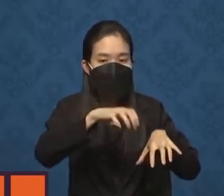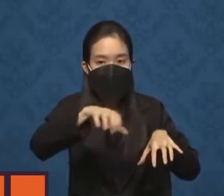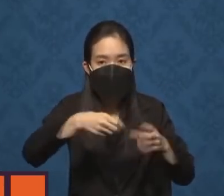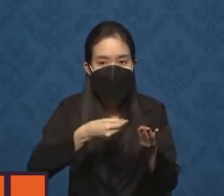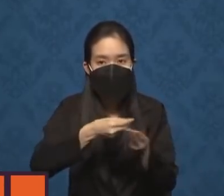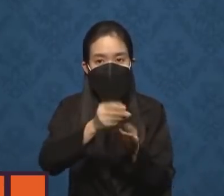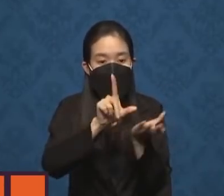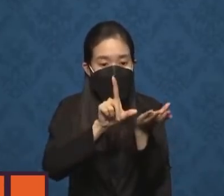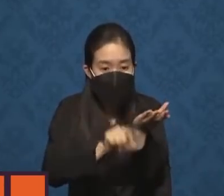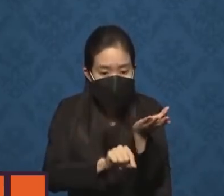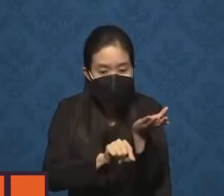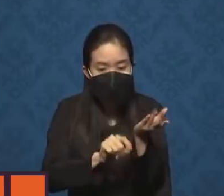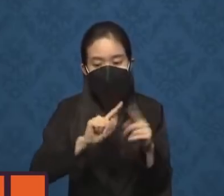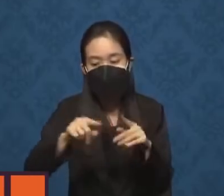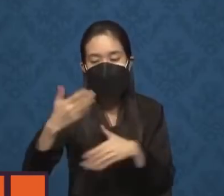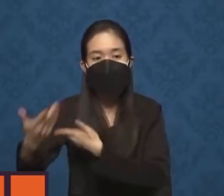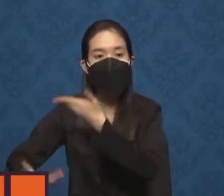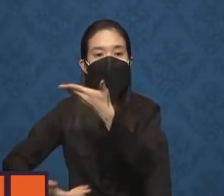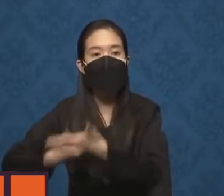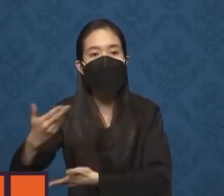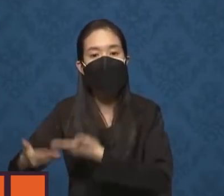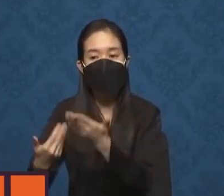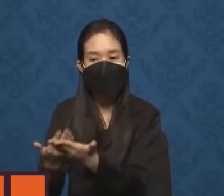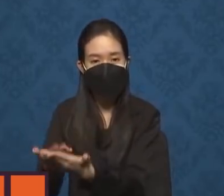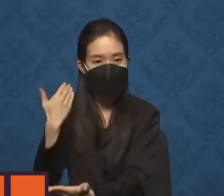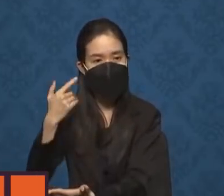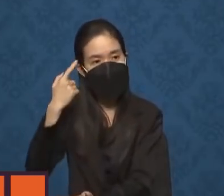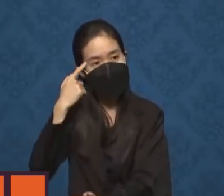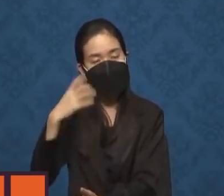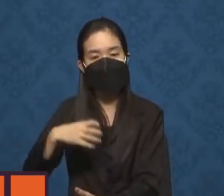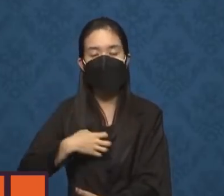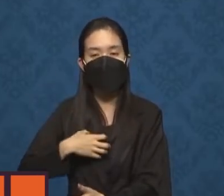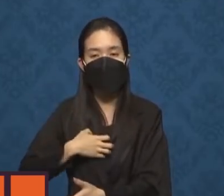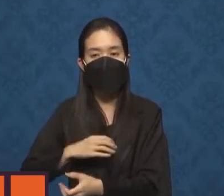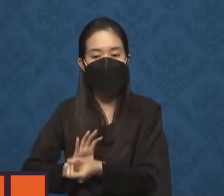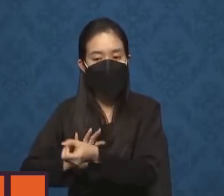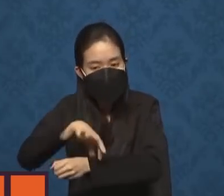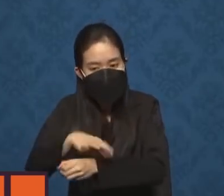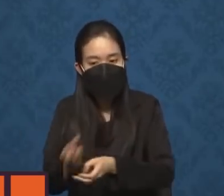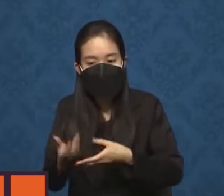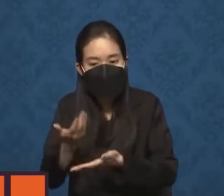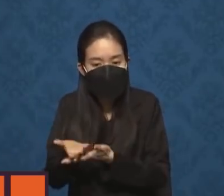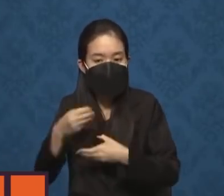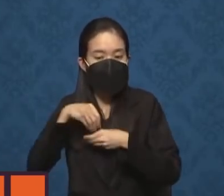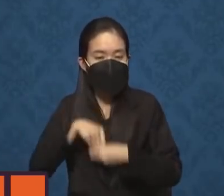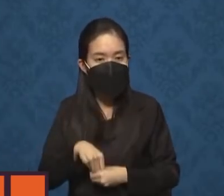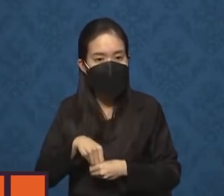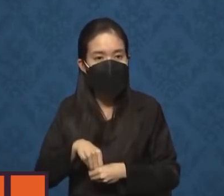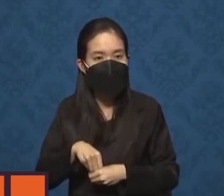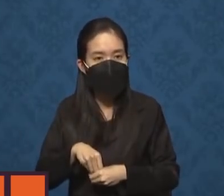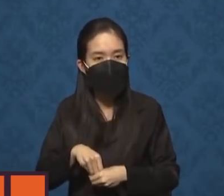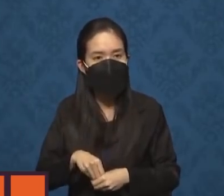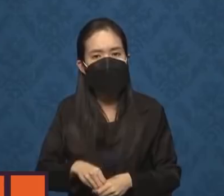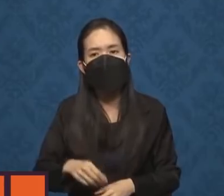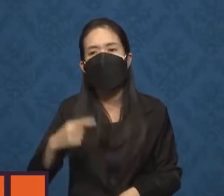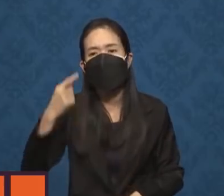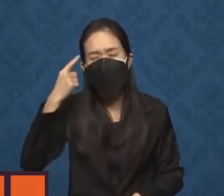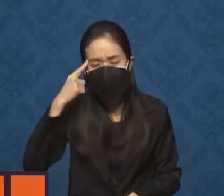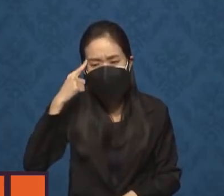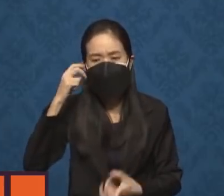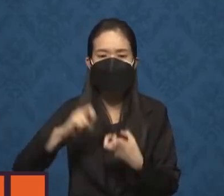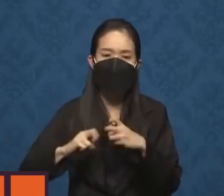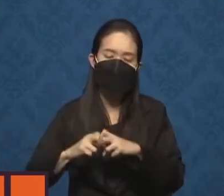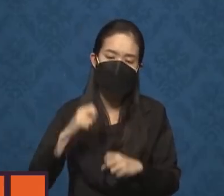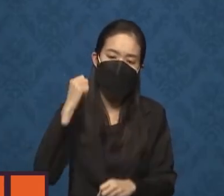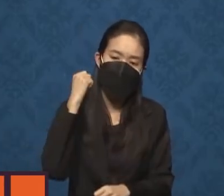กับนายทุนกอบโกยหวังผลกำไรบนคราบน้ำตาของประชาชนไม่ว่าจะเป็นคำสั่งหัว